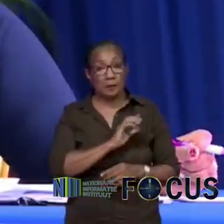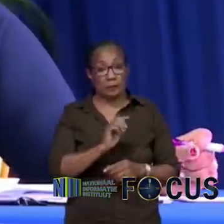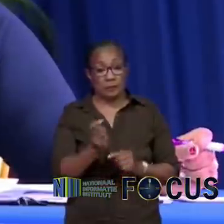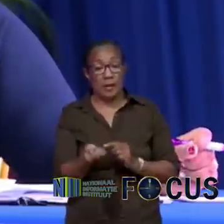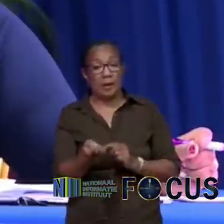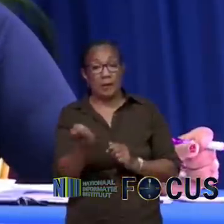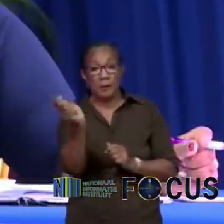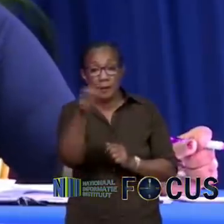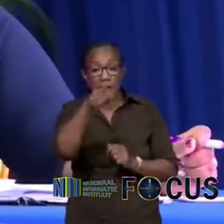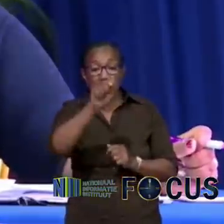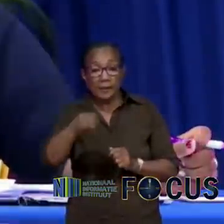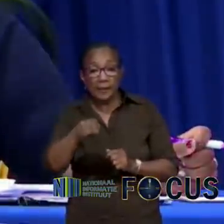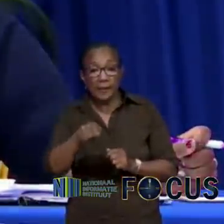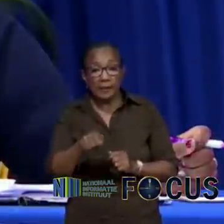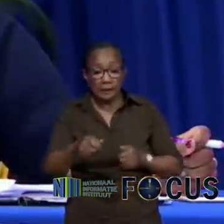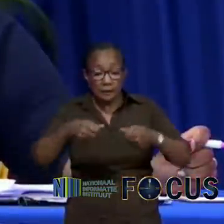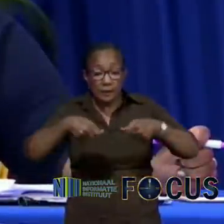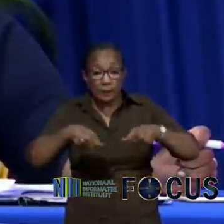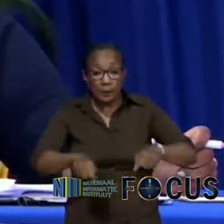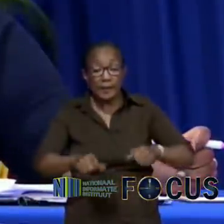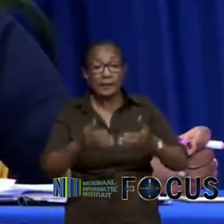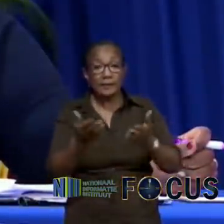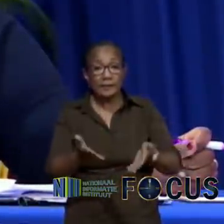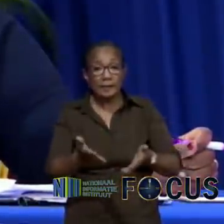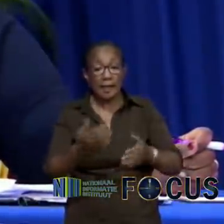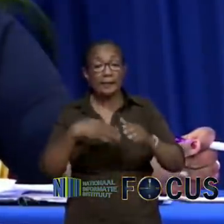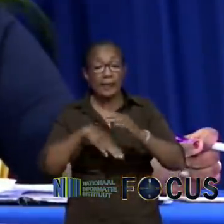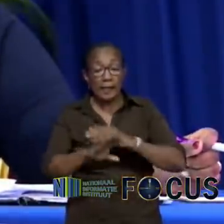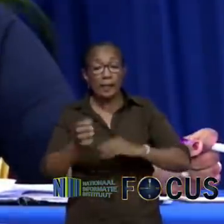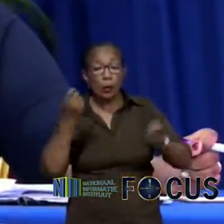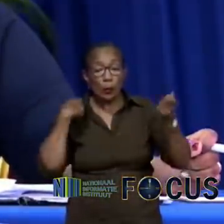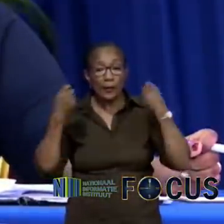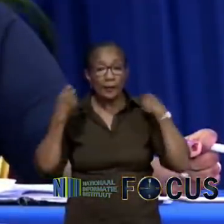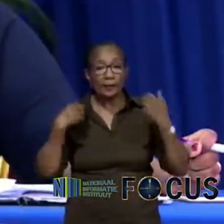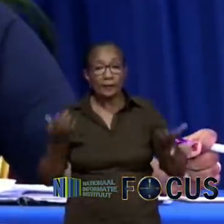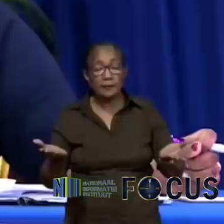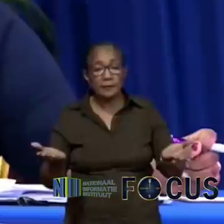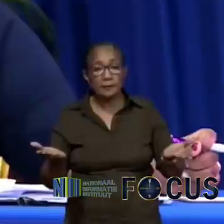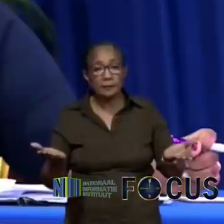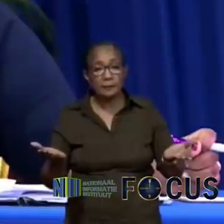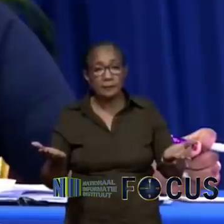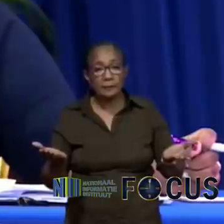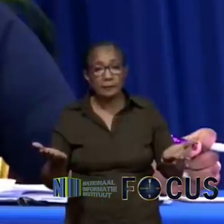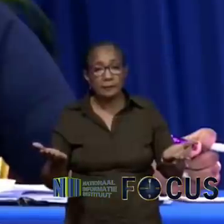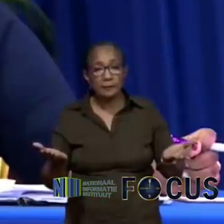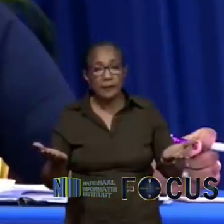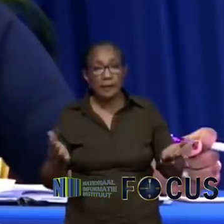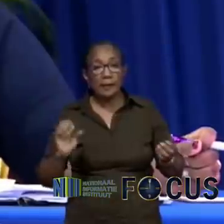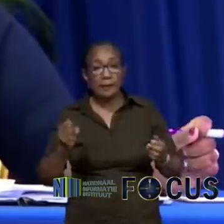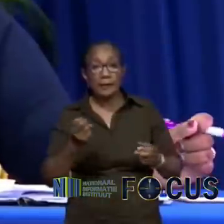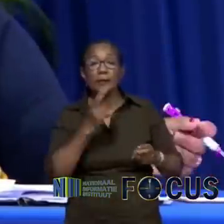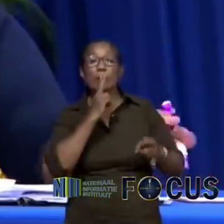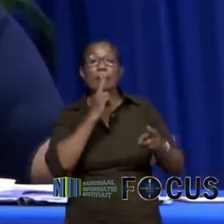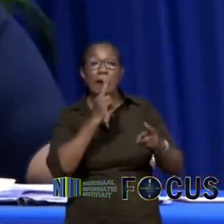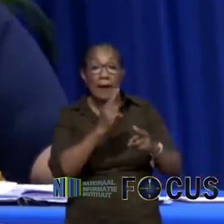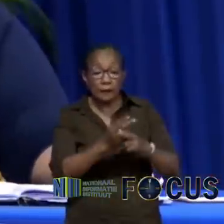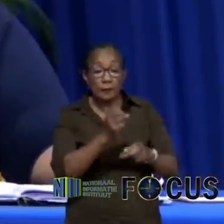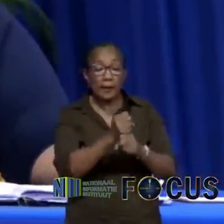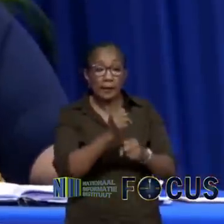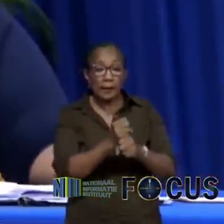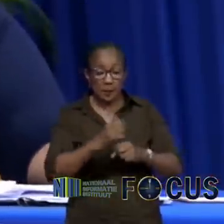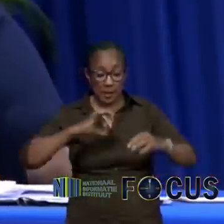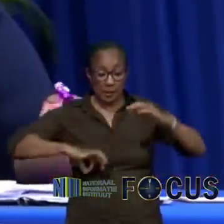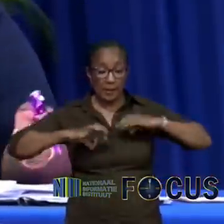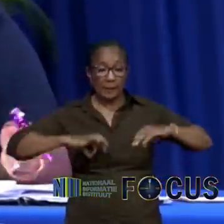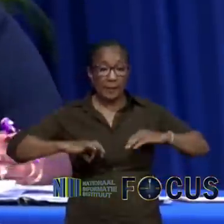markeringen verplicht gesteld in de winkels. Dat is ook een van de afspraken die het